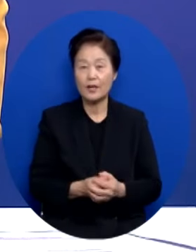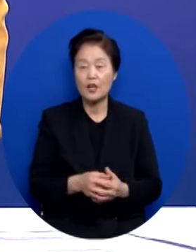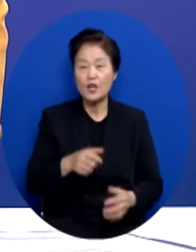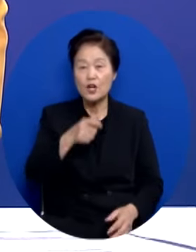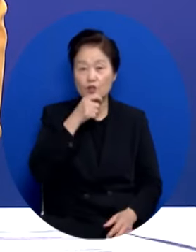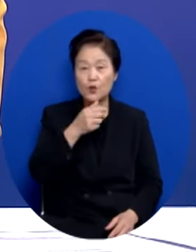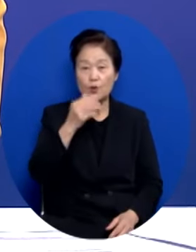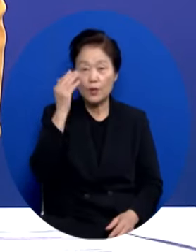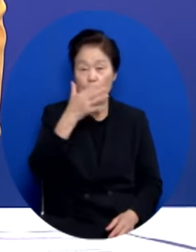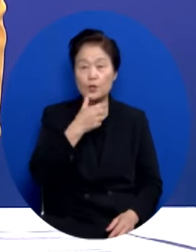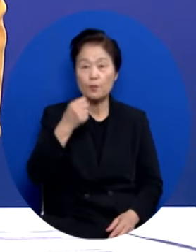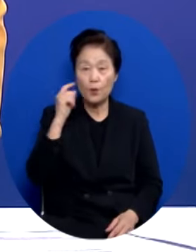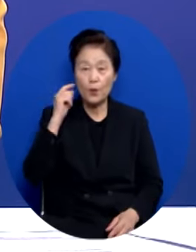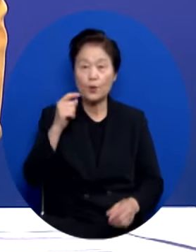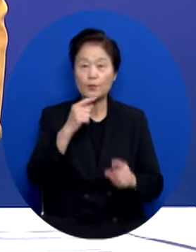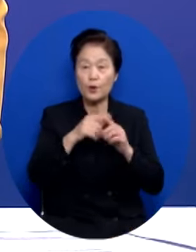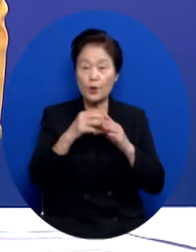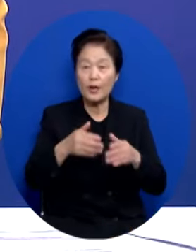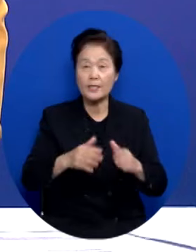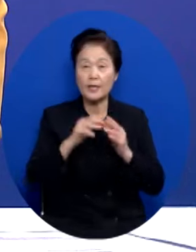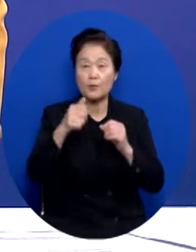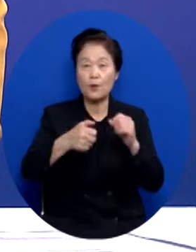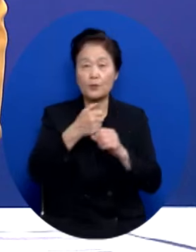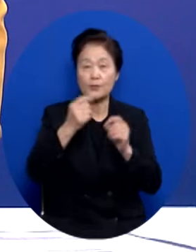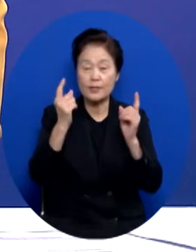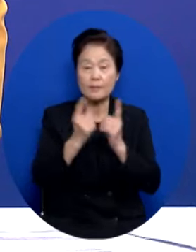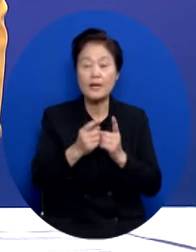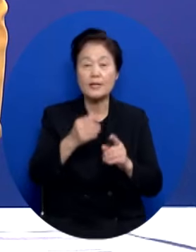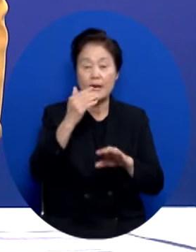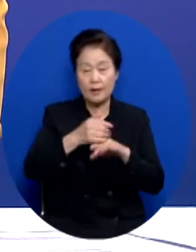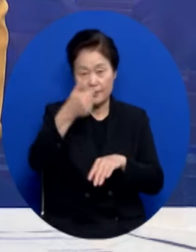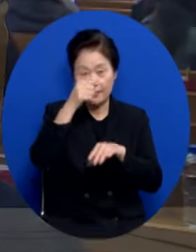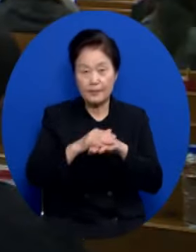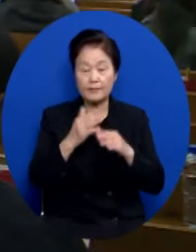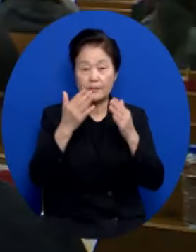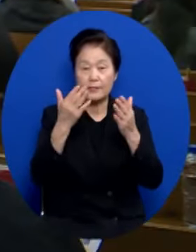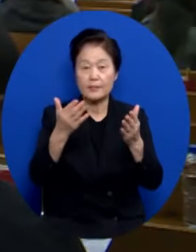수원 순복음교회가 창립 50주년을 맞아 감사 예배를 드렸습니다.